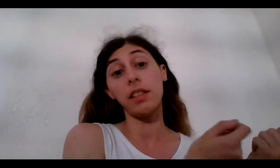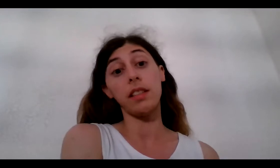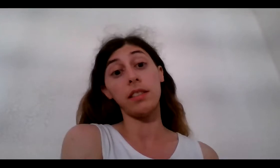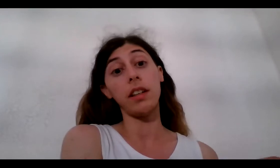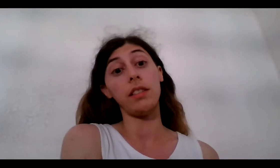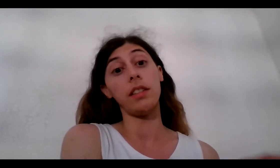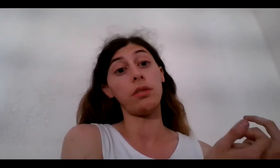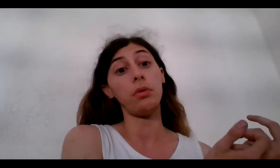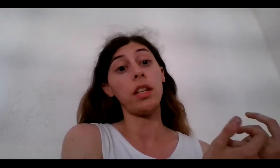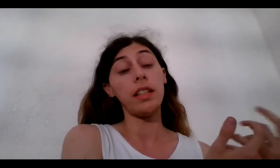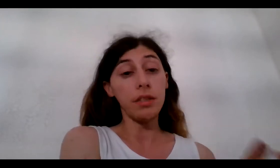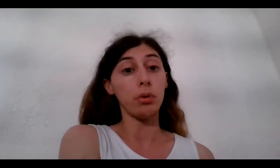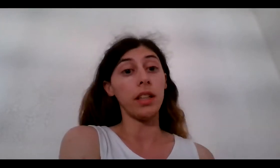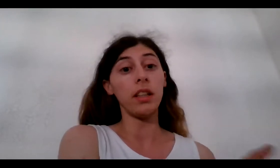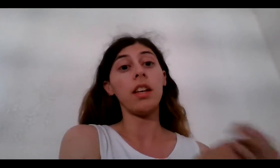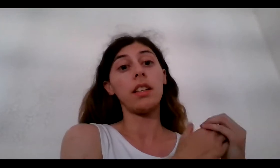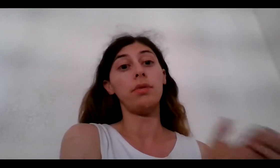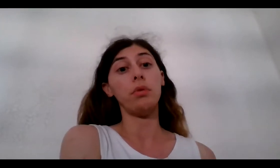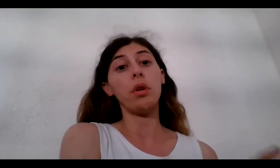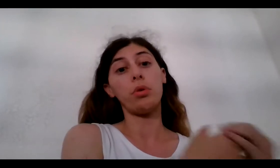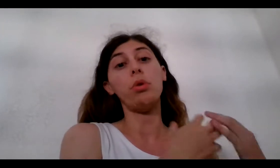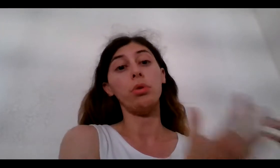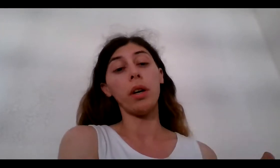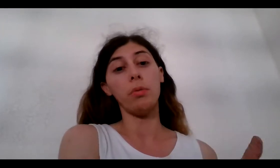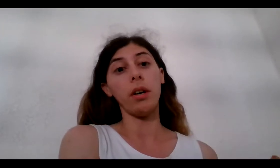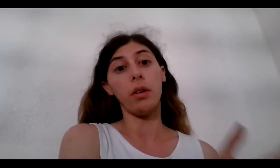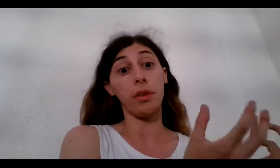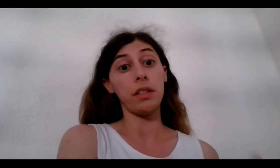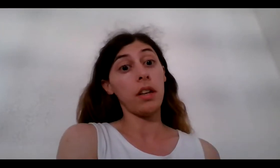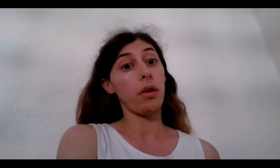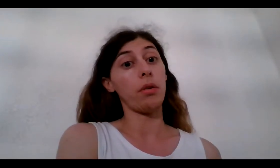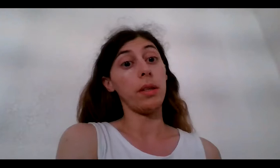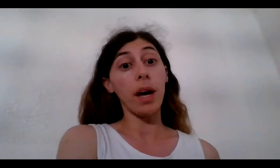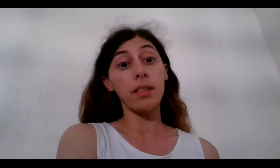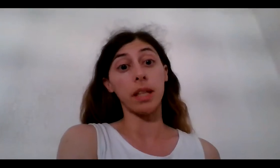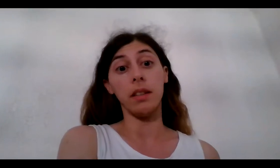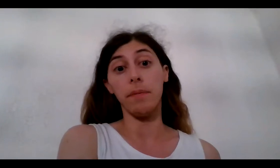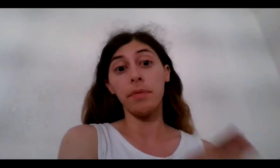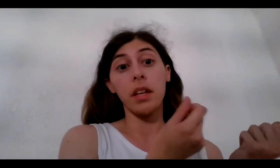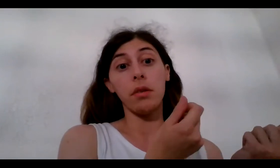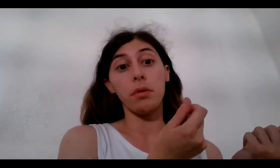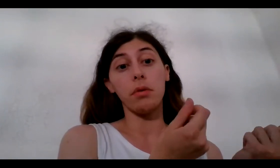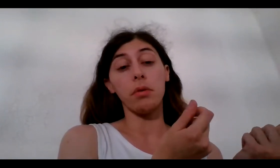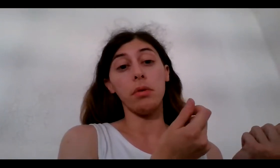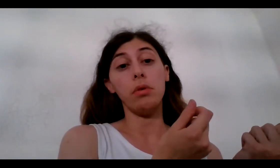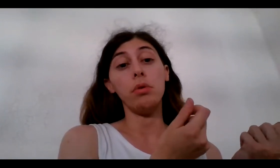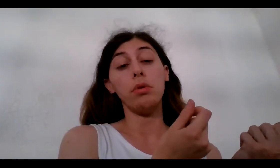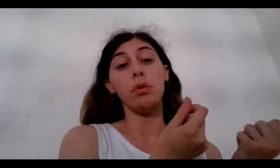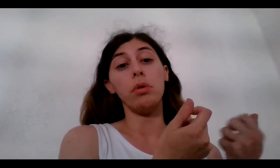Et ça tient à des raisons historiques qui font que le droit commun, en fait, n'est pas respecté.